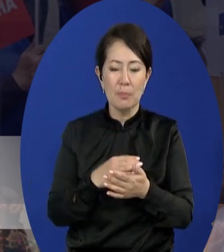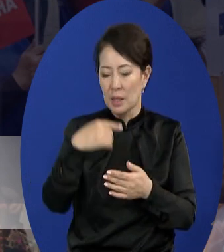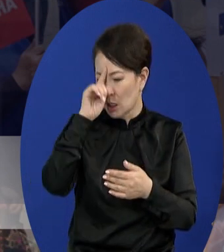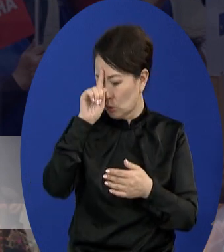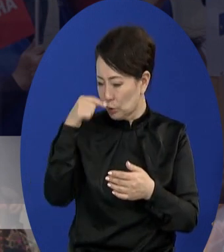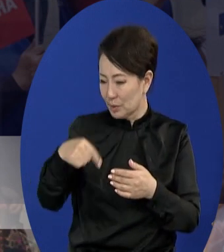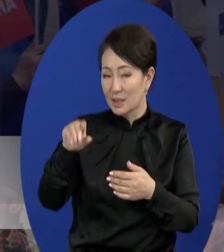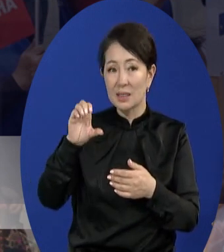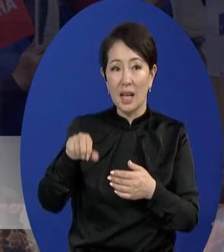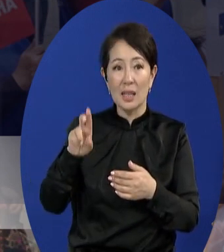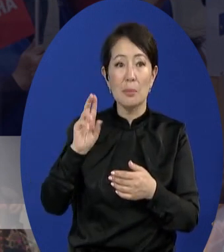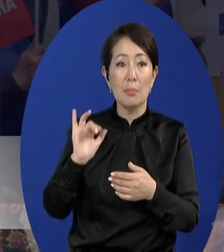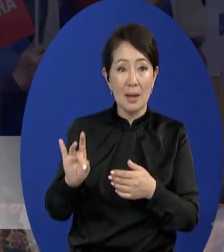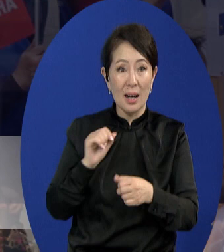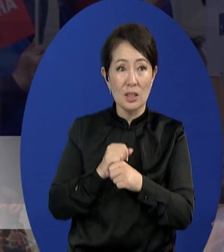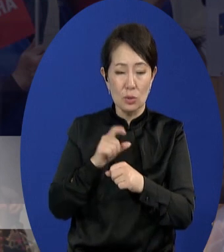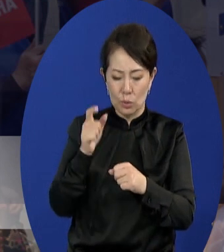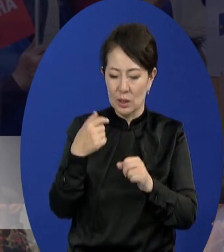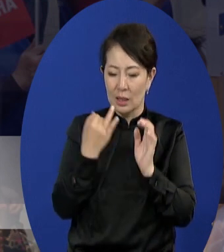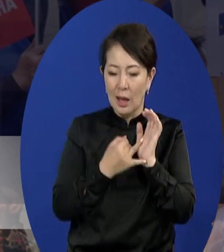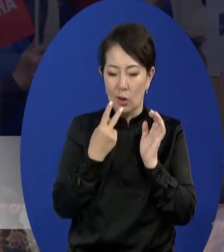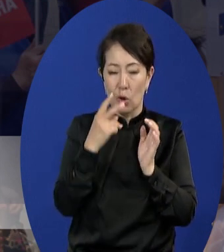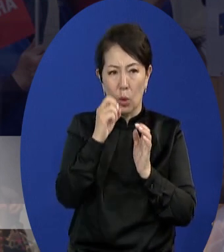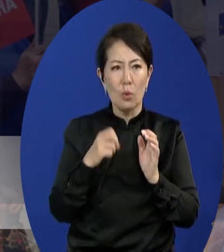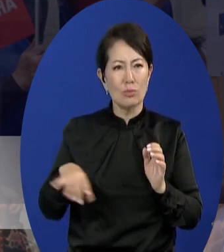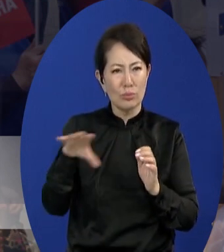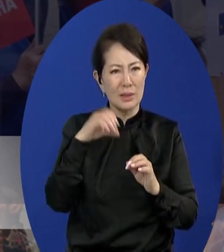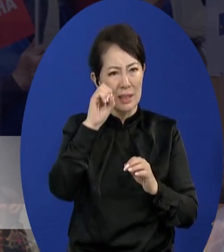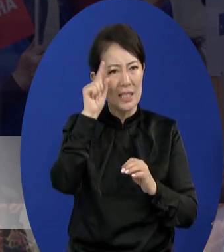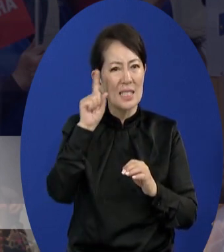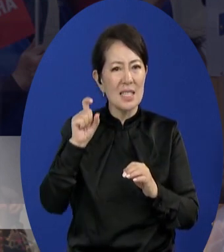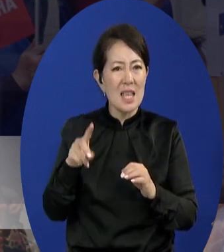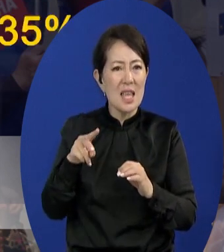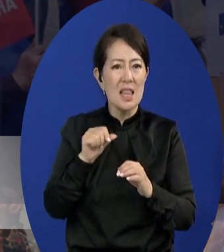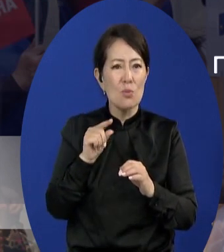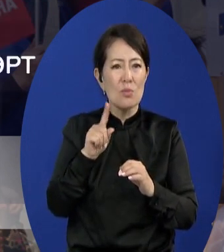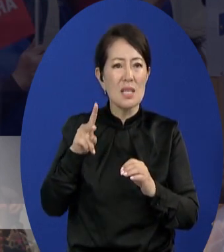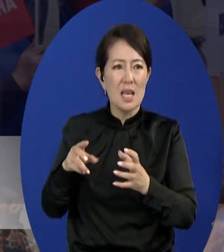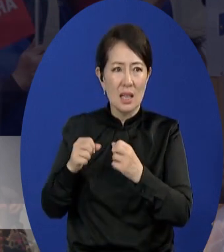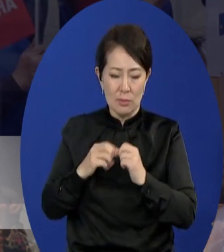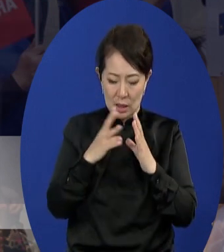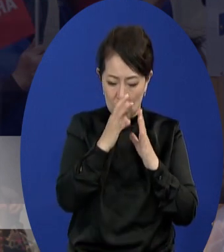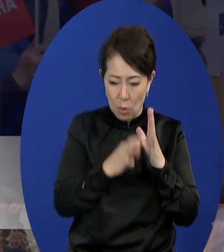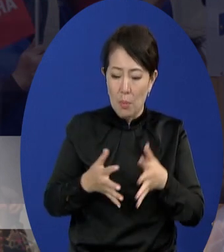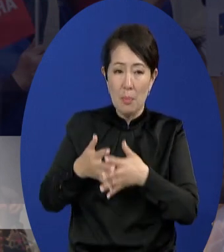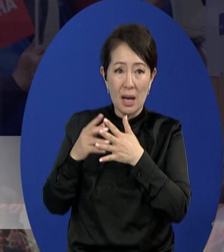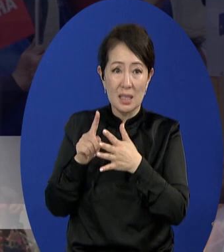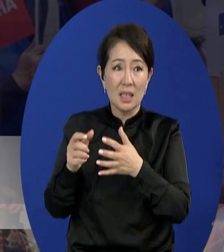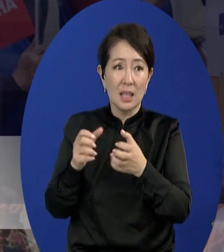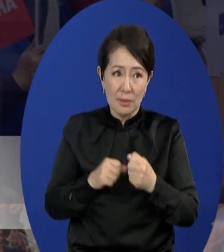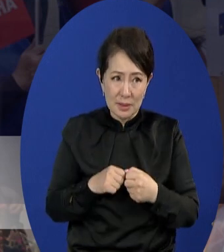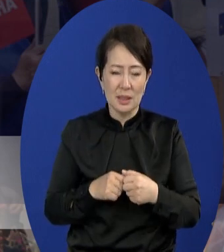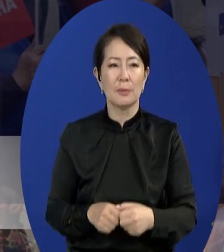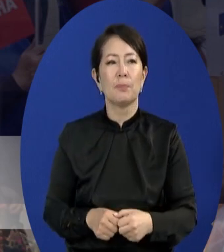мэндийн салбарын ажилчдын 72% нь ямар нэгэн байдлаар зээлтэй байгаа юм. Дотрон задлаж үзвэл 10% нь орон сууцны зээлтэй гэсэн судалгаа